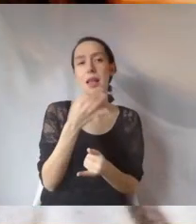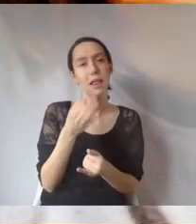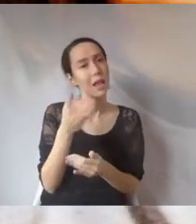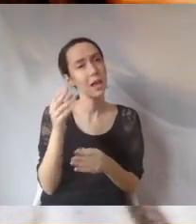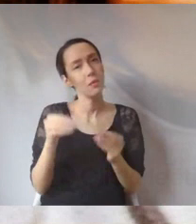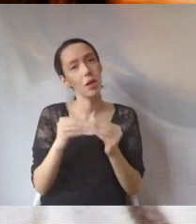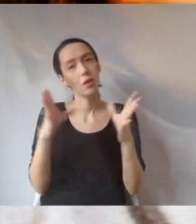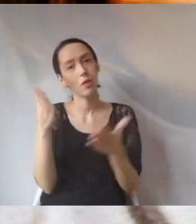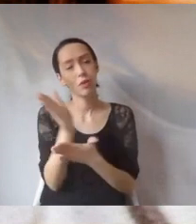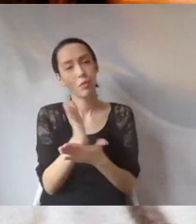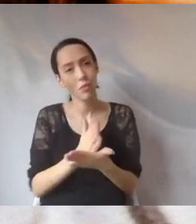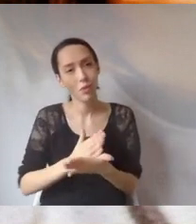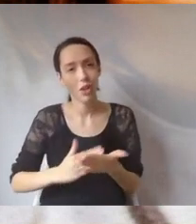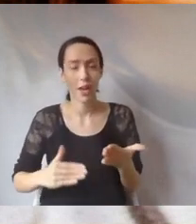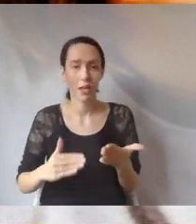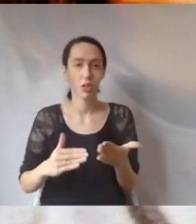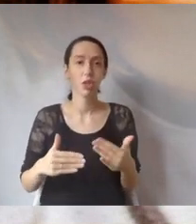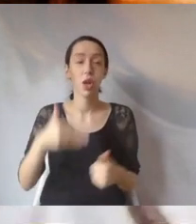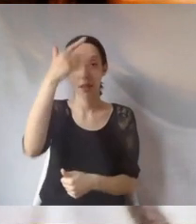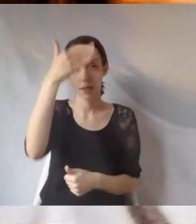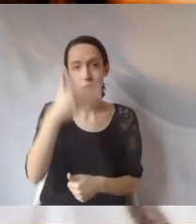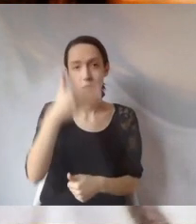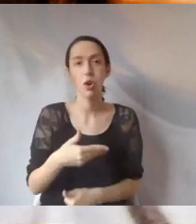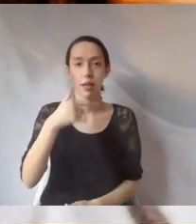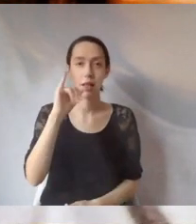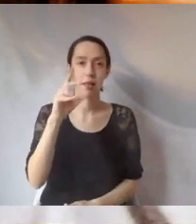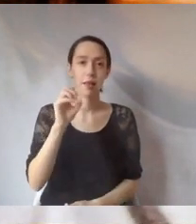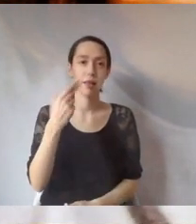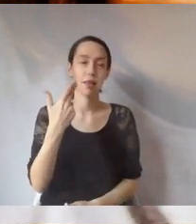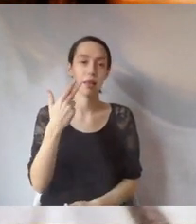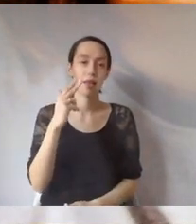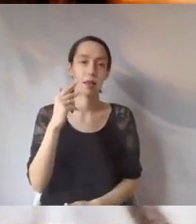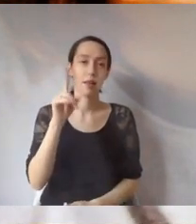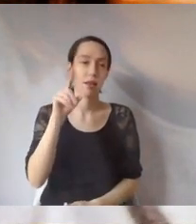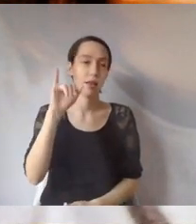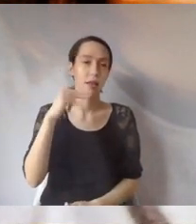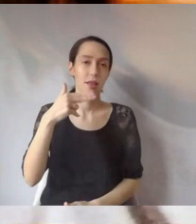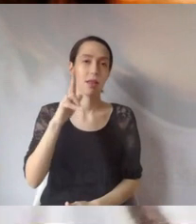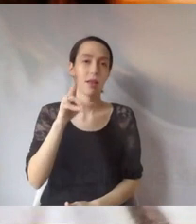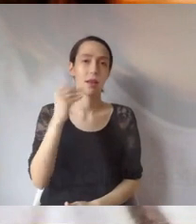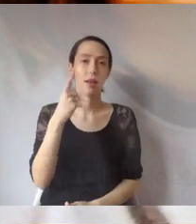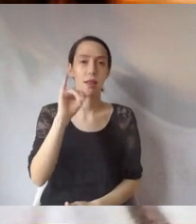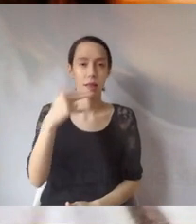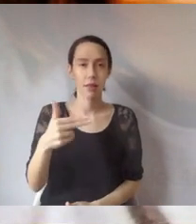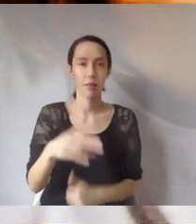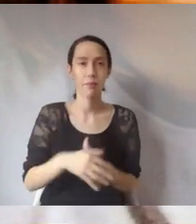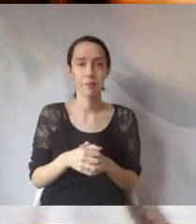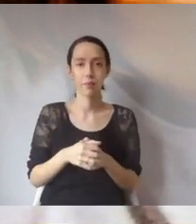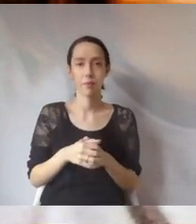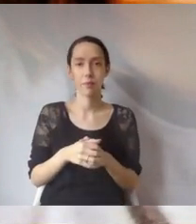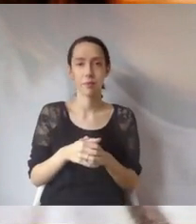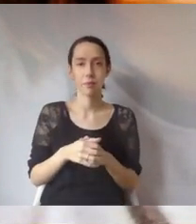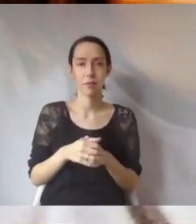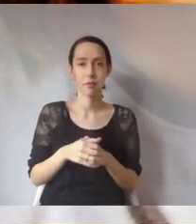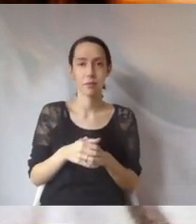na LinkedInie. I teraz tak, pierwsza część, do której chciałabym się odnieść, to jest